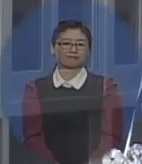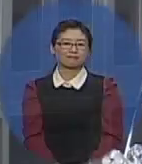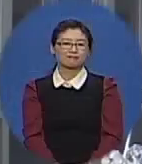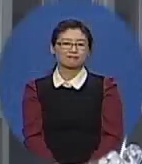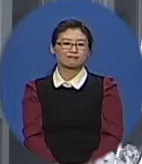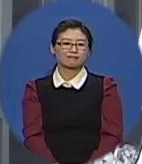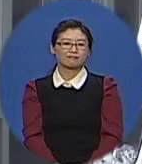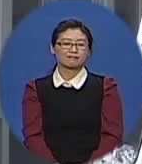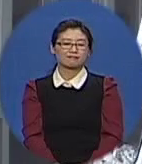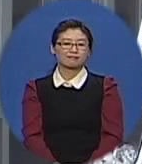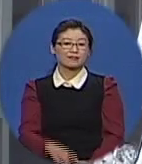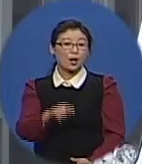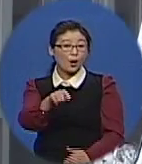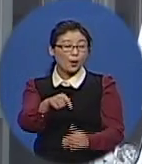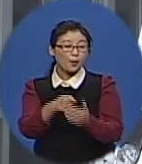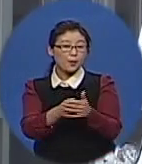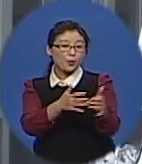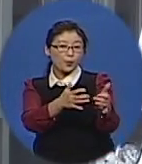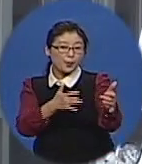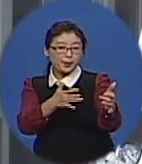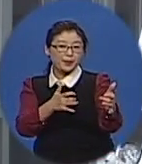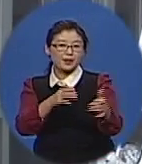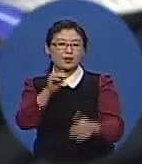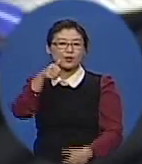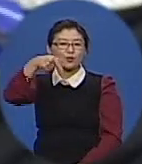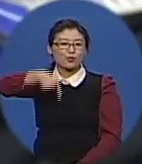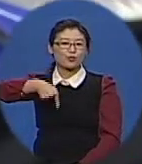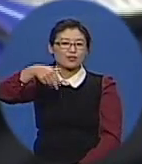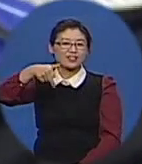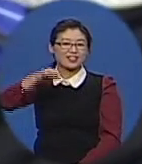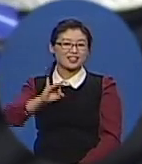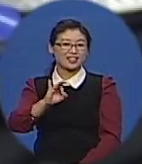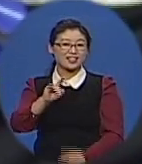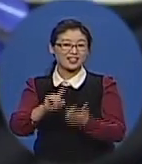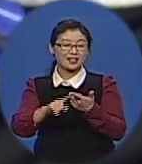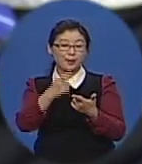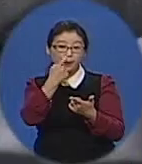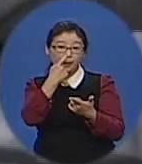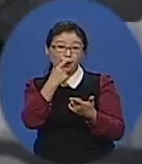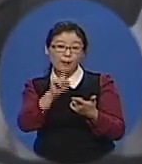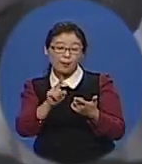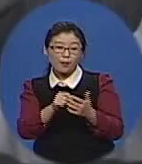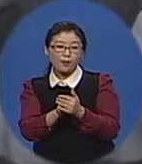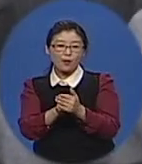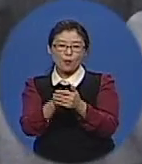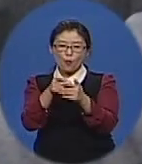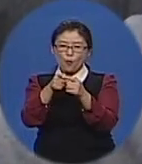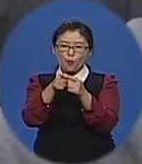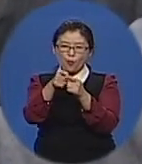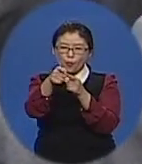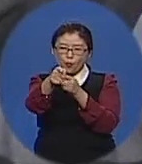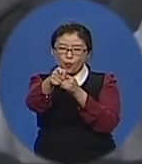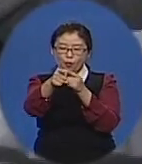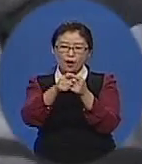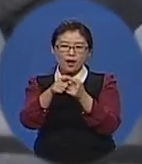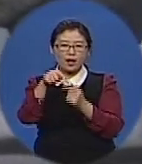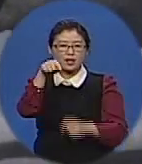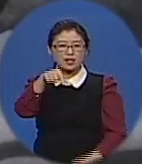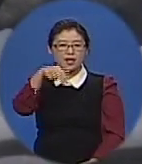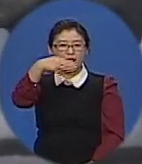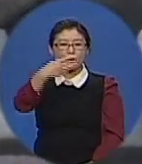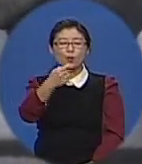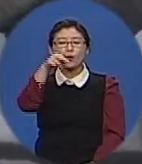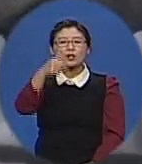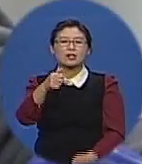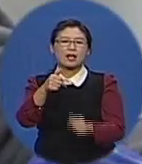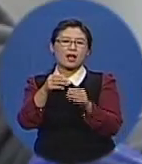다음은 손가락 거는 후킹을 배워보도록 하겠습니다. 후킹은 화살의 그 노크 부분에 가급적인 면은 가지